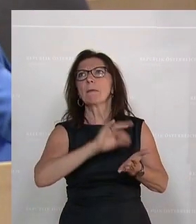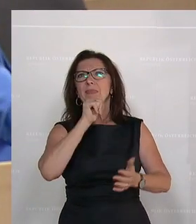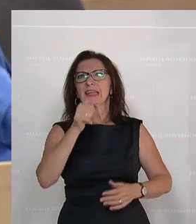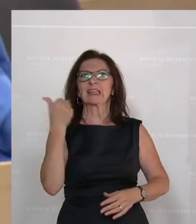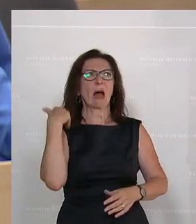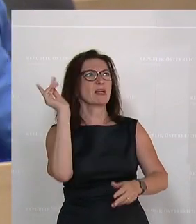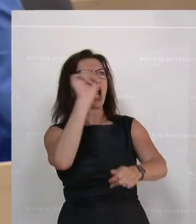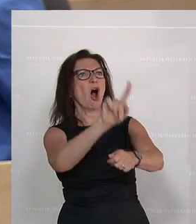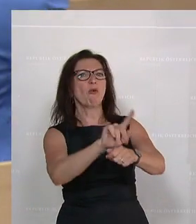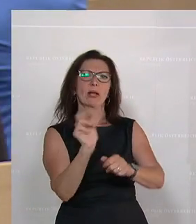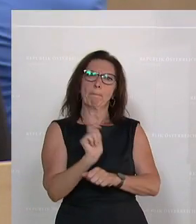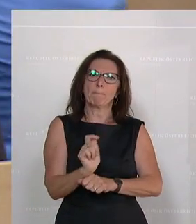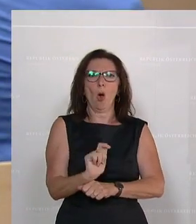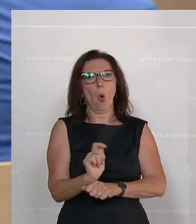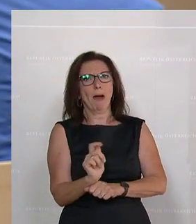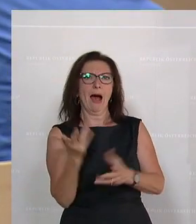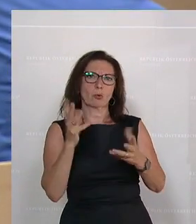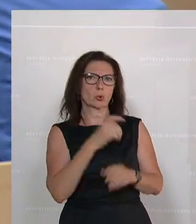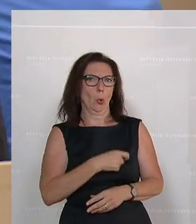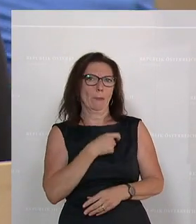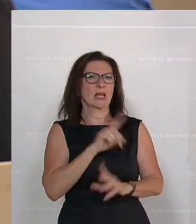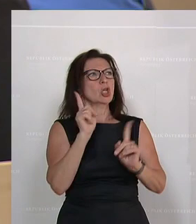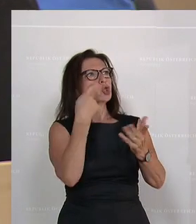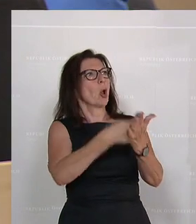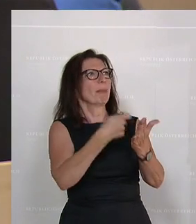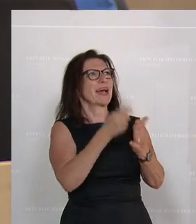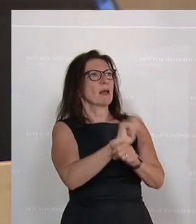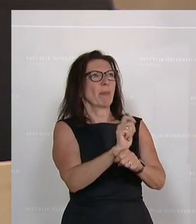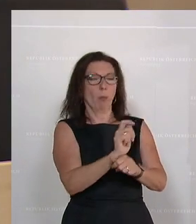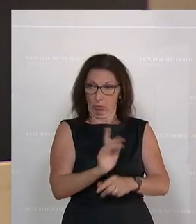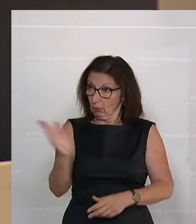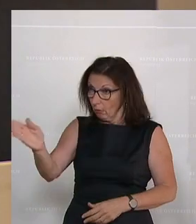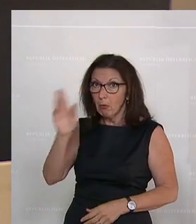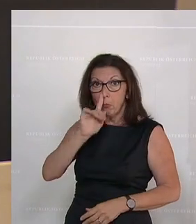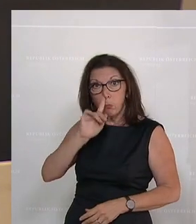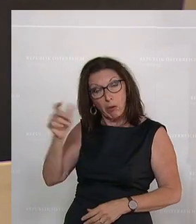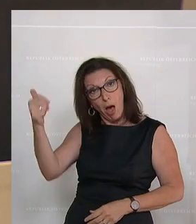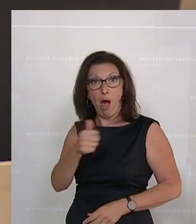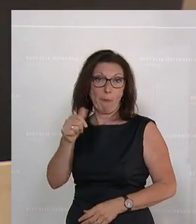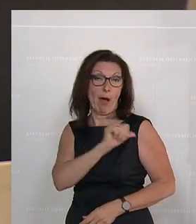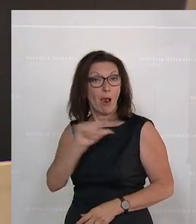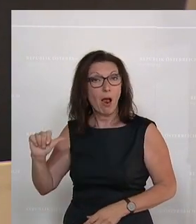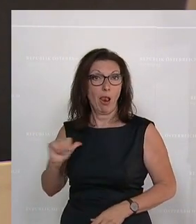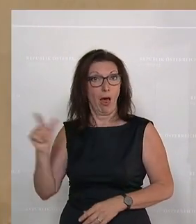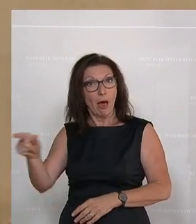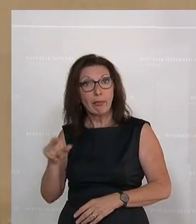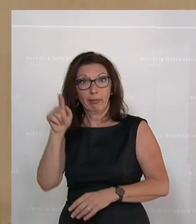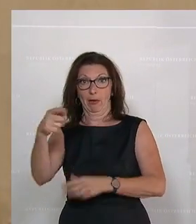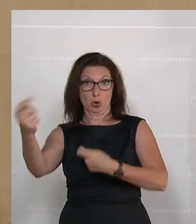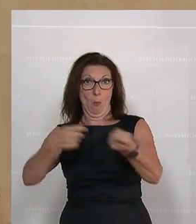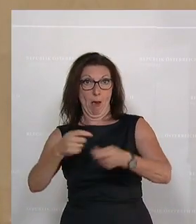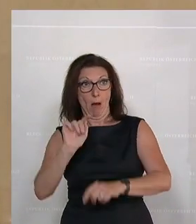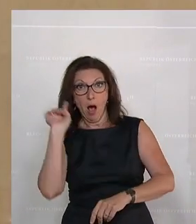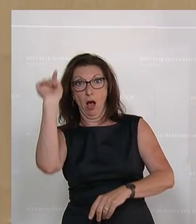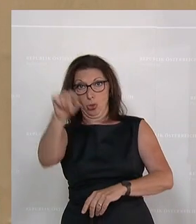eingesetzt zur preisbeobachtung wenn sie einmal selber in einen supermarkt gegangen wären und die cobra schicken würden dann hätten